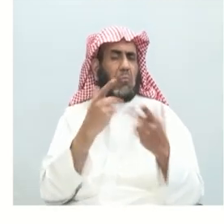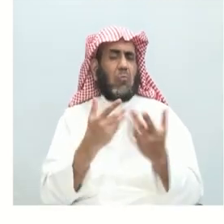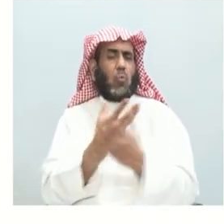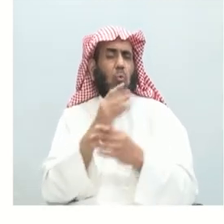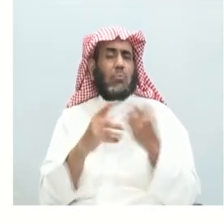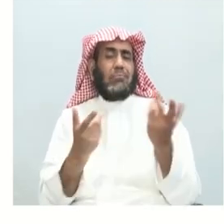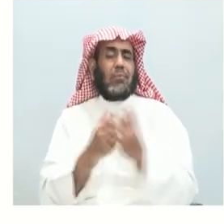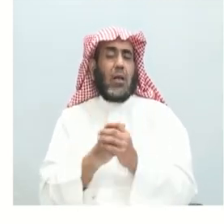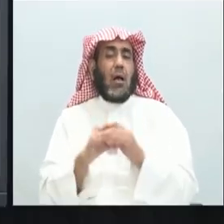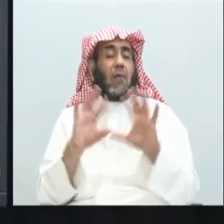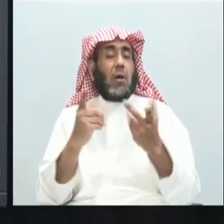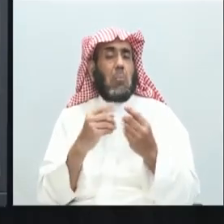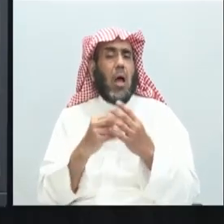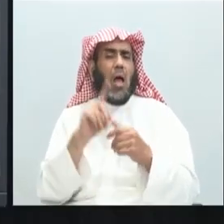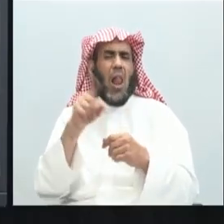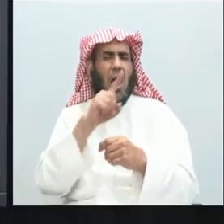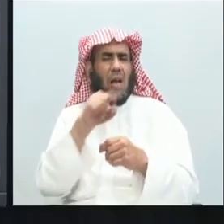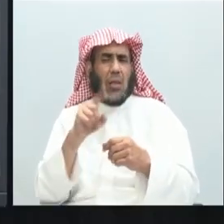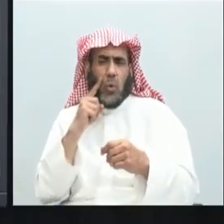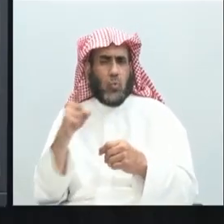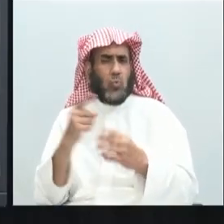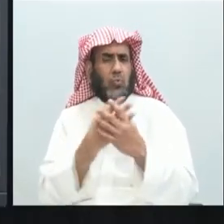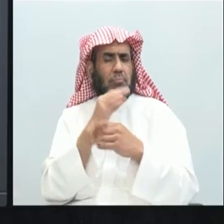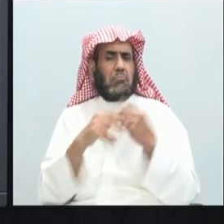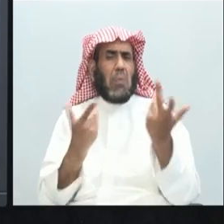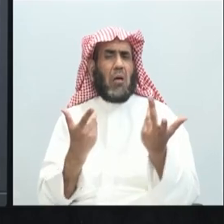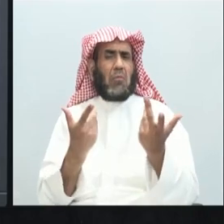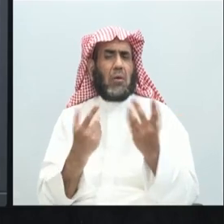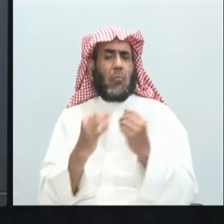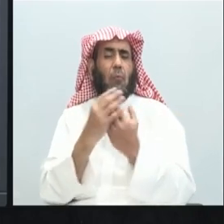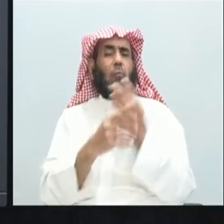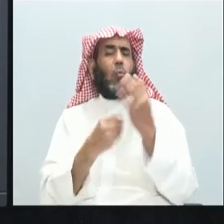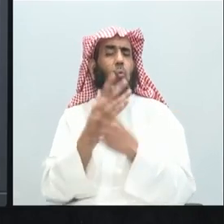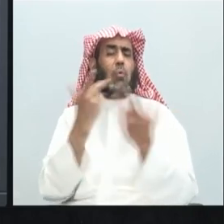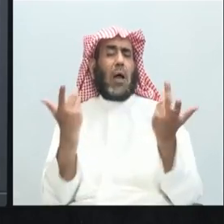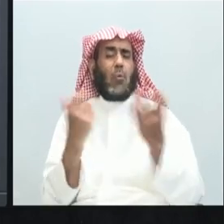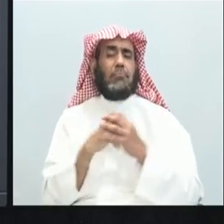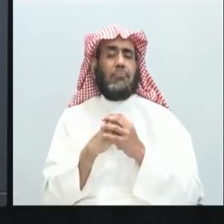الوضوء فما هي الاخطاء التي ذكرناها قلنا قد يقع البعض فيها